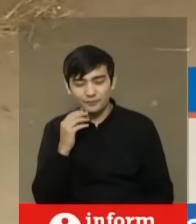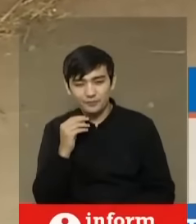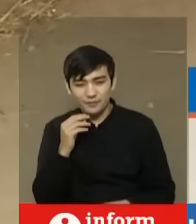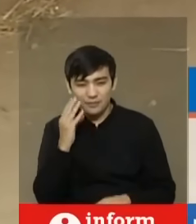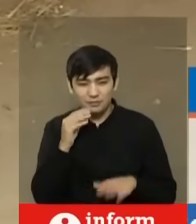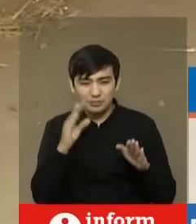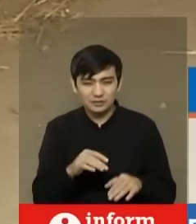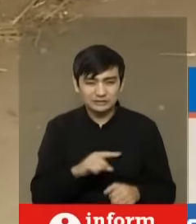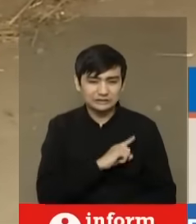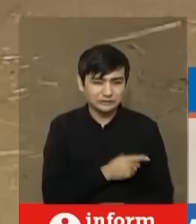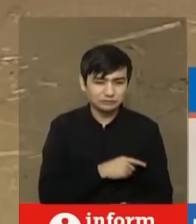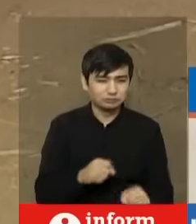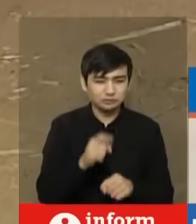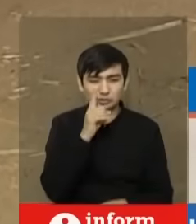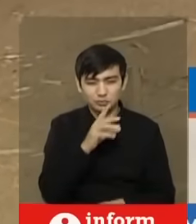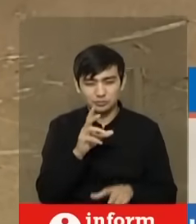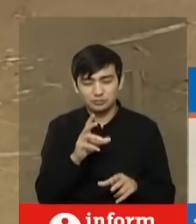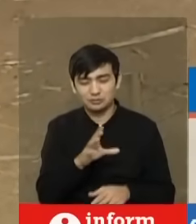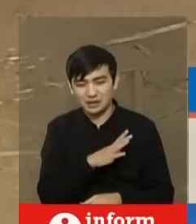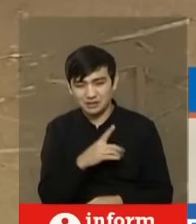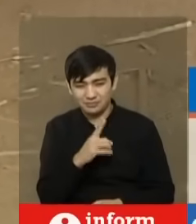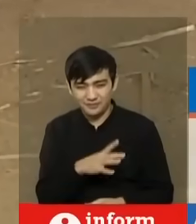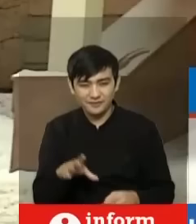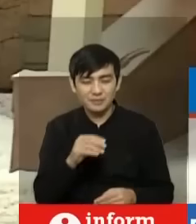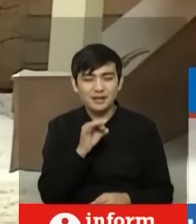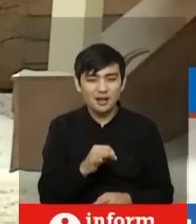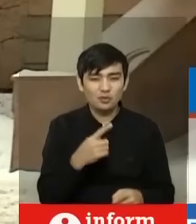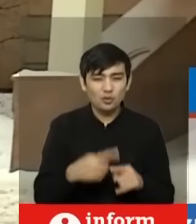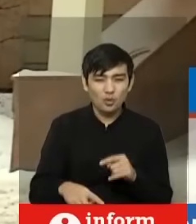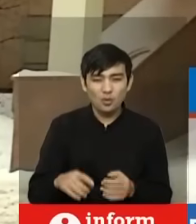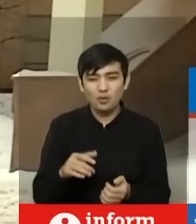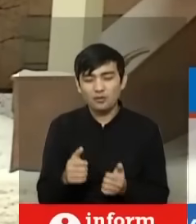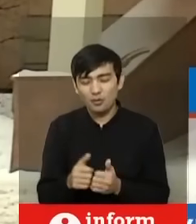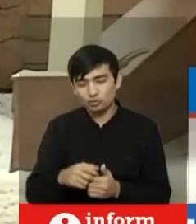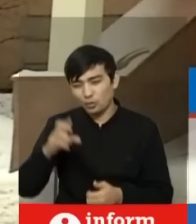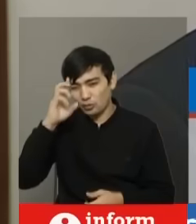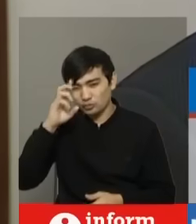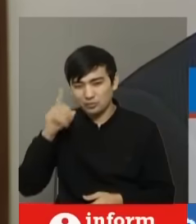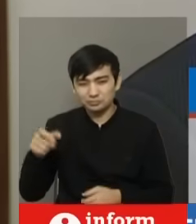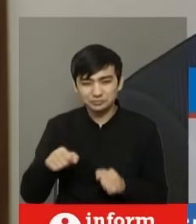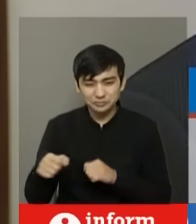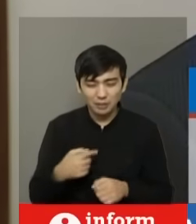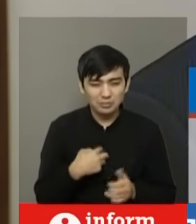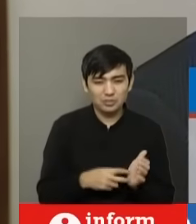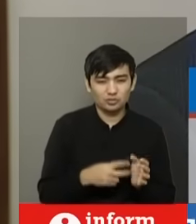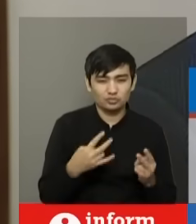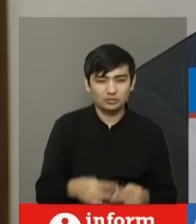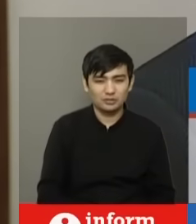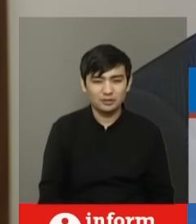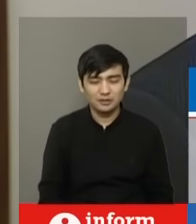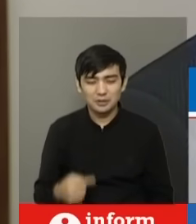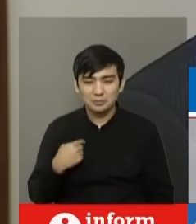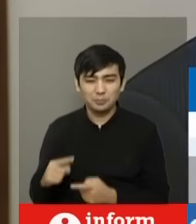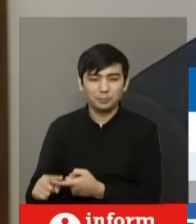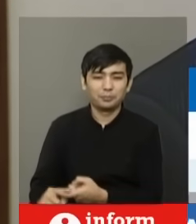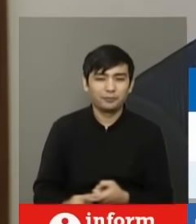сілкінісі болмайды деп сендірді. Бірақ өзге елдердегі жер сілкінісінің ілеспе дүмпулерінен қорқудың қажеті жоқ дейді. Ол ілеспе дүмпулер